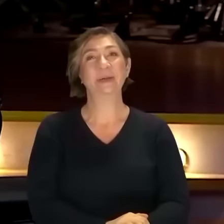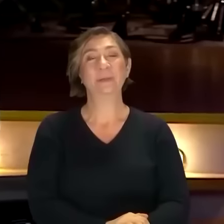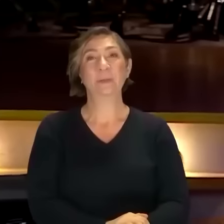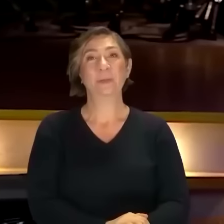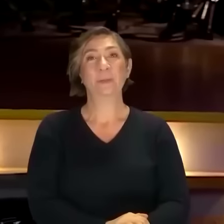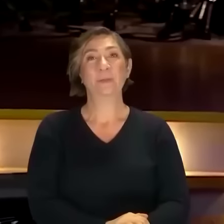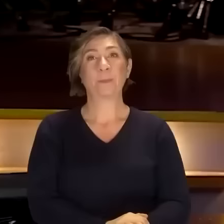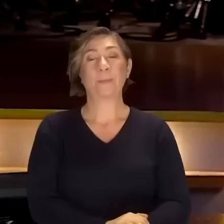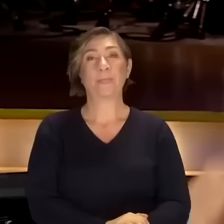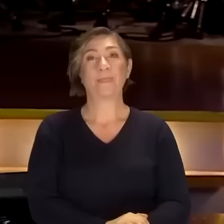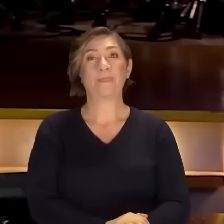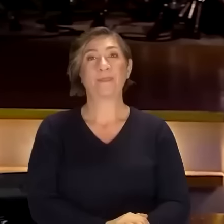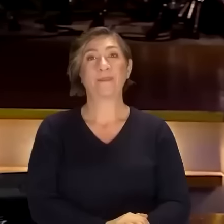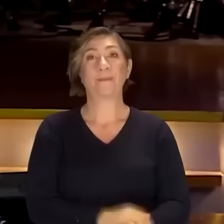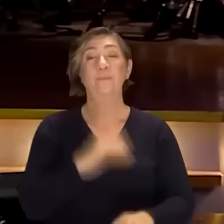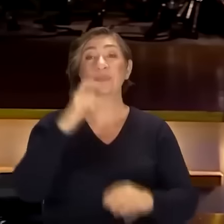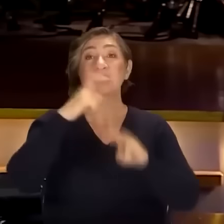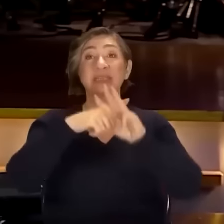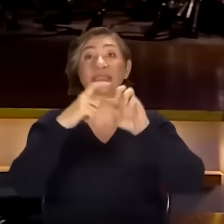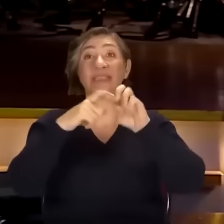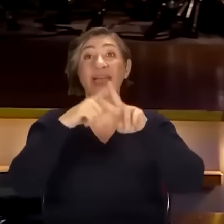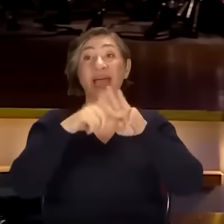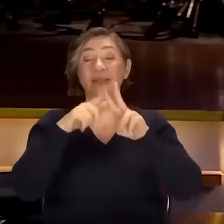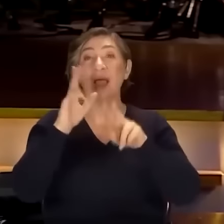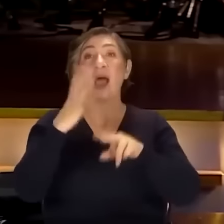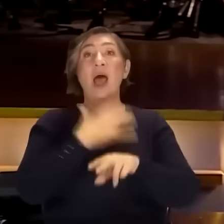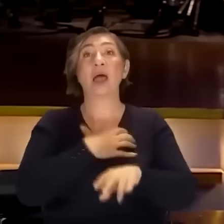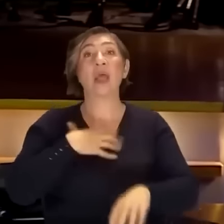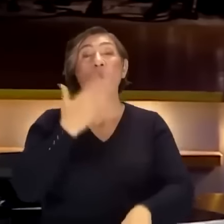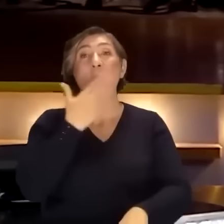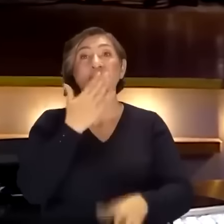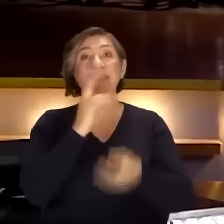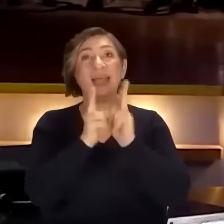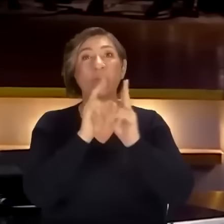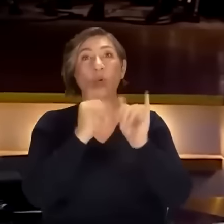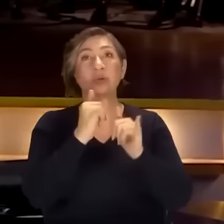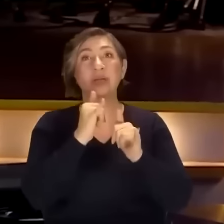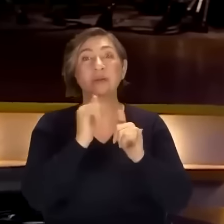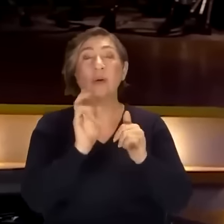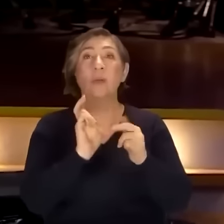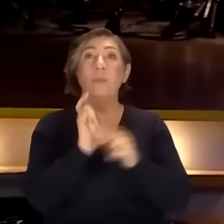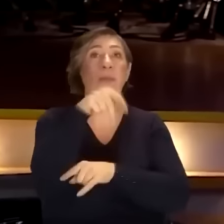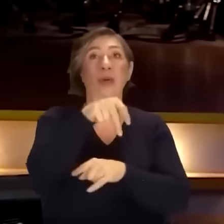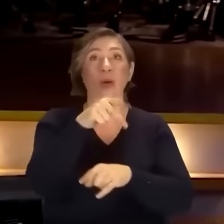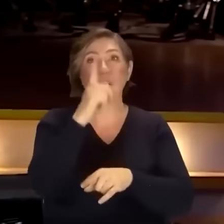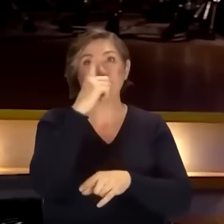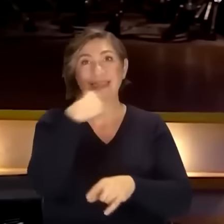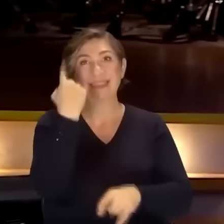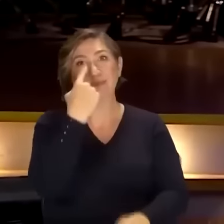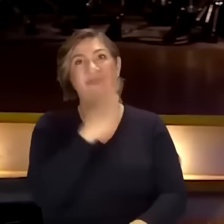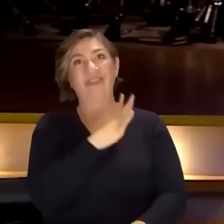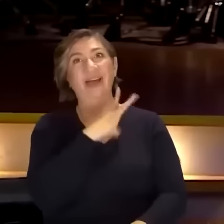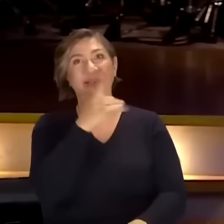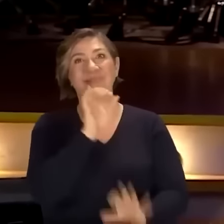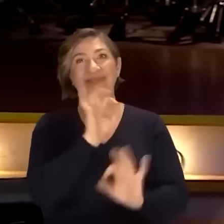pek bu ha bu Ceren'le ilgili bir bilgi anaokulda gittiği tiyatro oyununda sahneye fırlamış tamamen öyle bir tipim